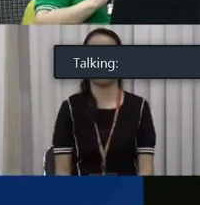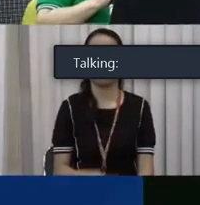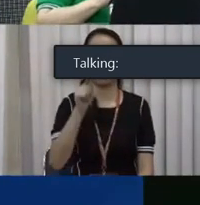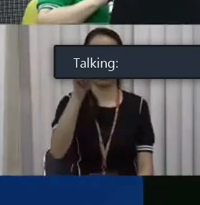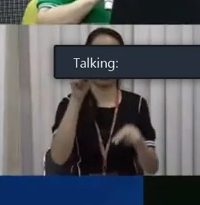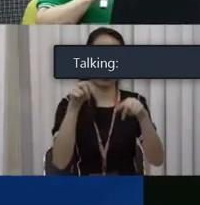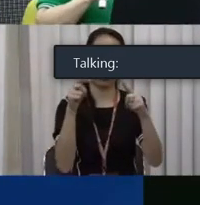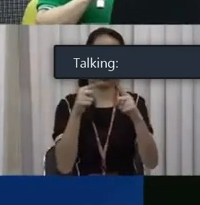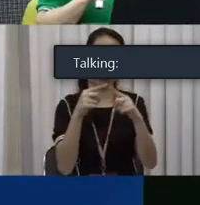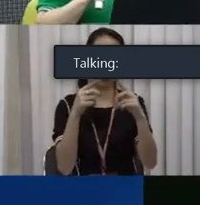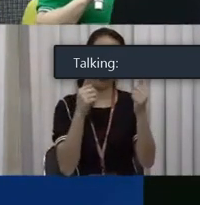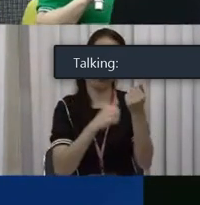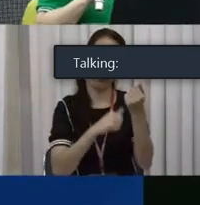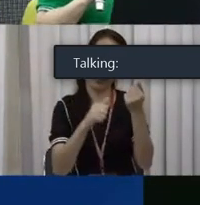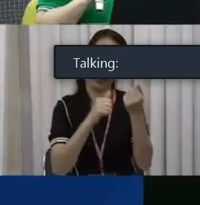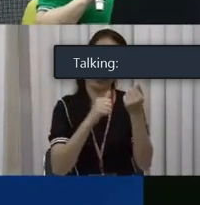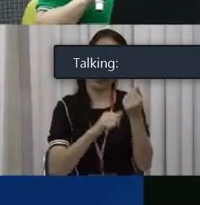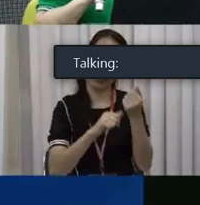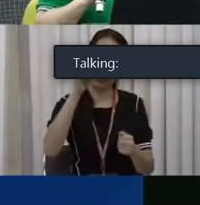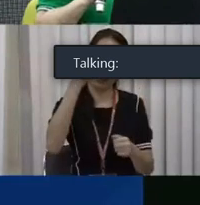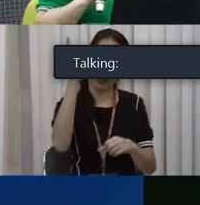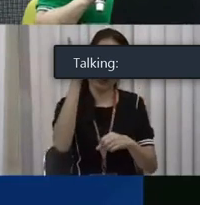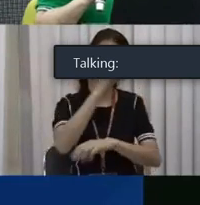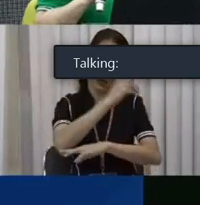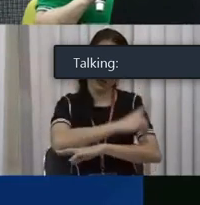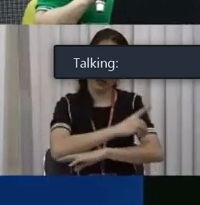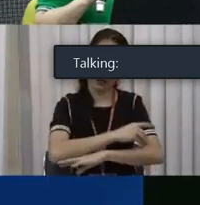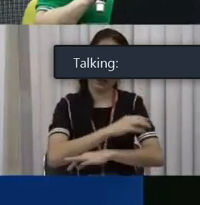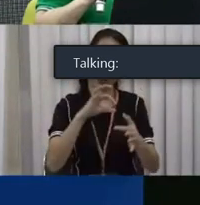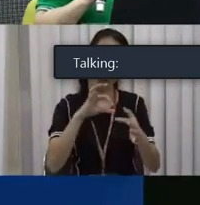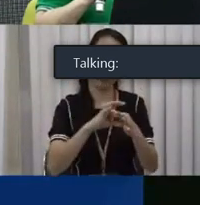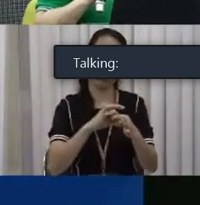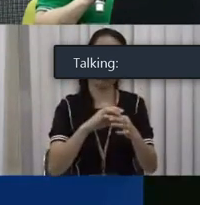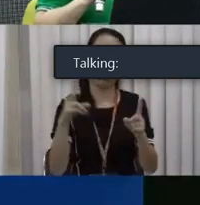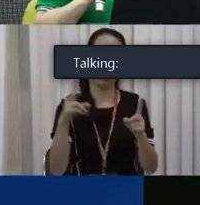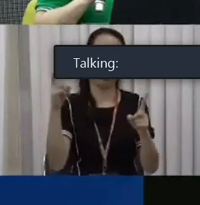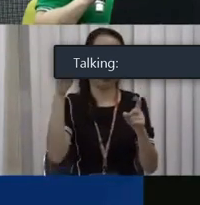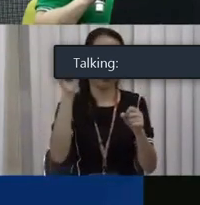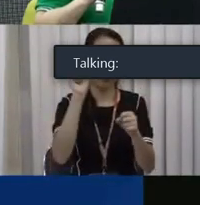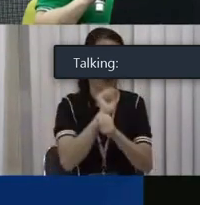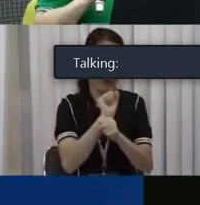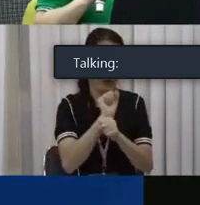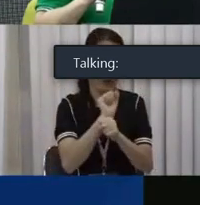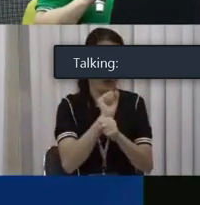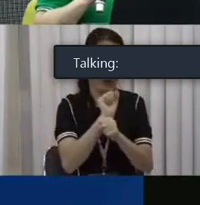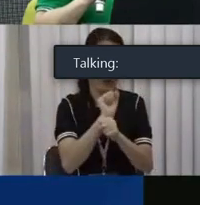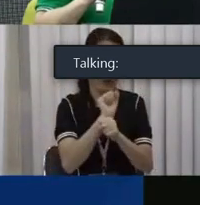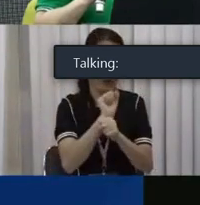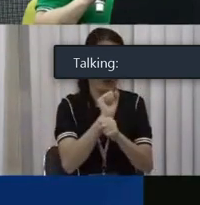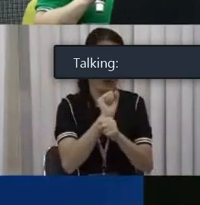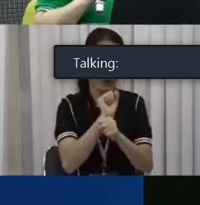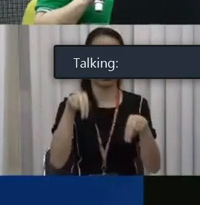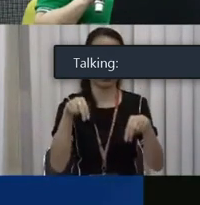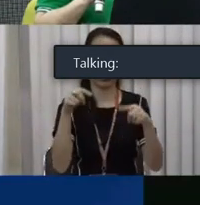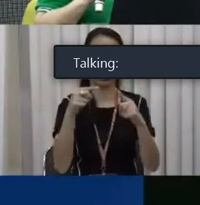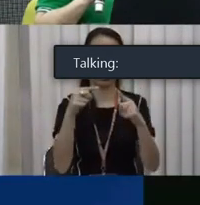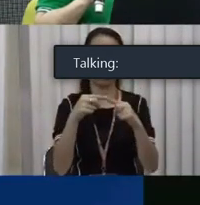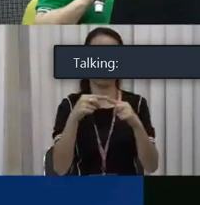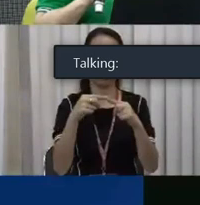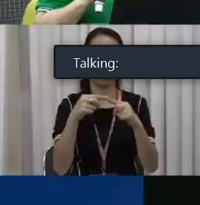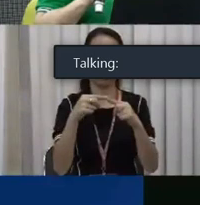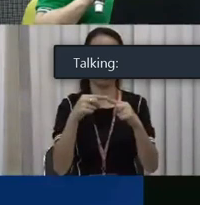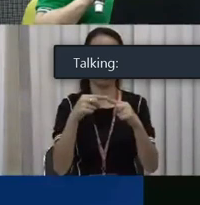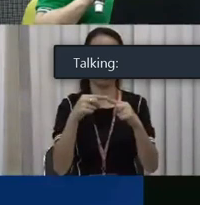and policies. So ato ginang i-follow. First day of employment, dapat tang i-orient. Kay para later